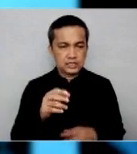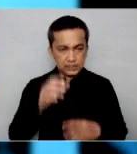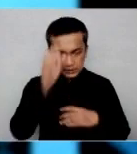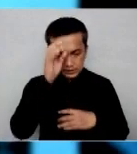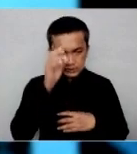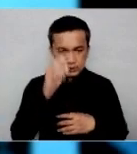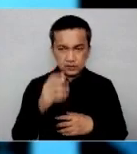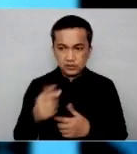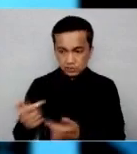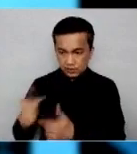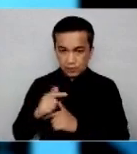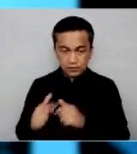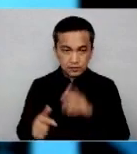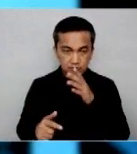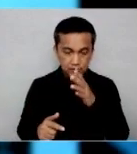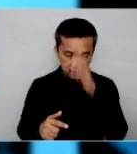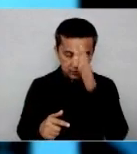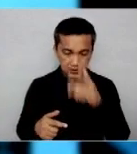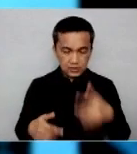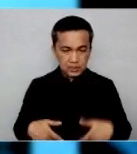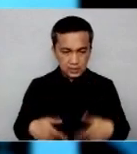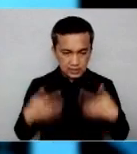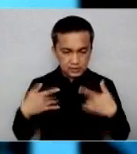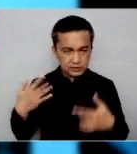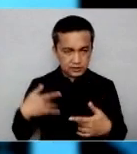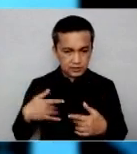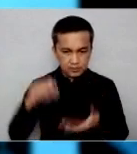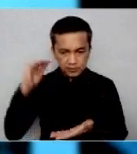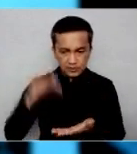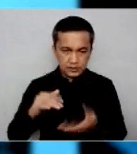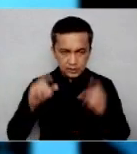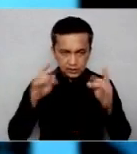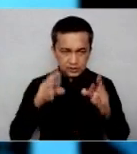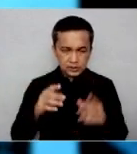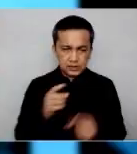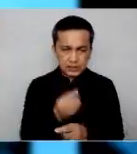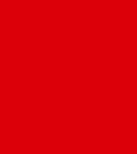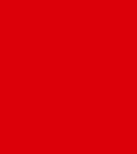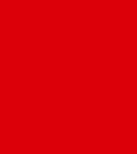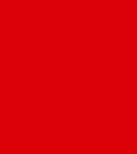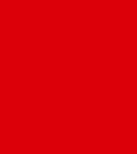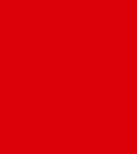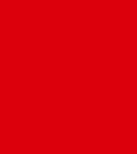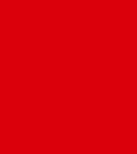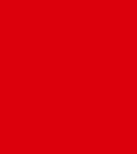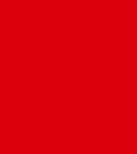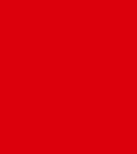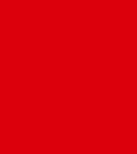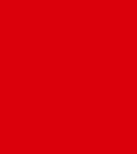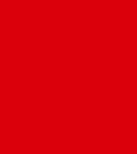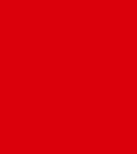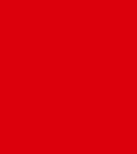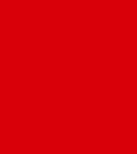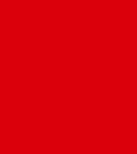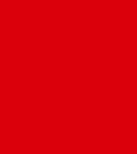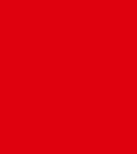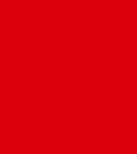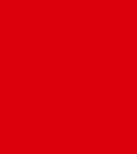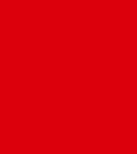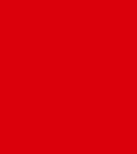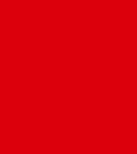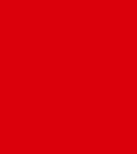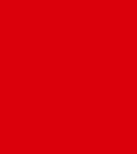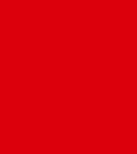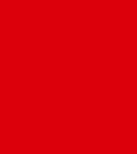man yan o lifestyle, maaaring mabawasan ang risk kung kakain ka ng tama at mag-e-ehersisyo. Mga kapatid, Gretchen ho po,